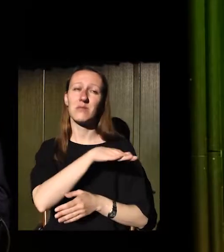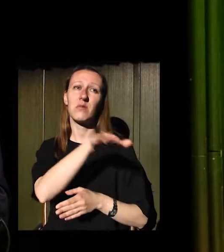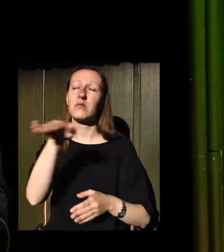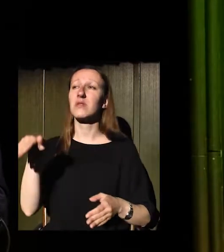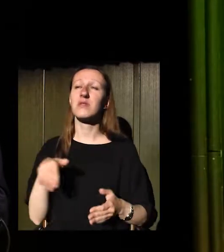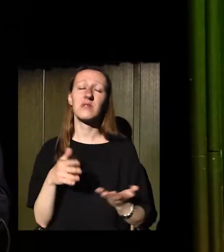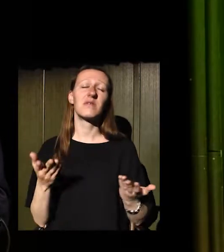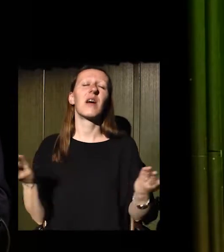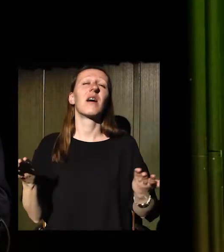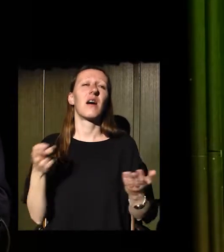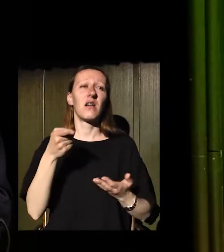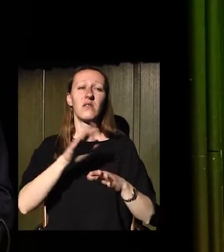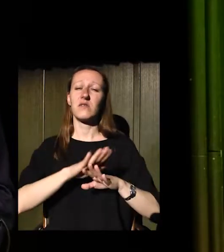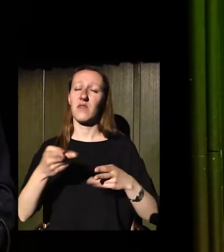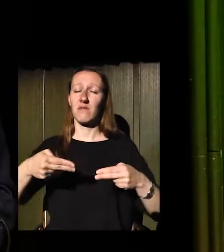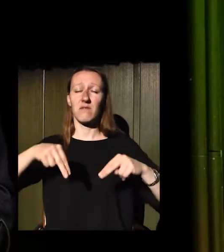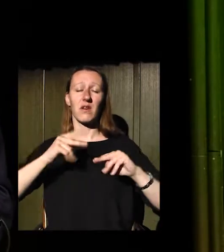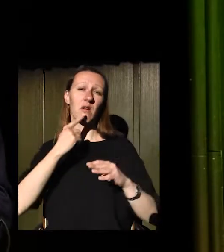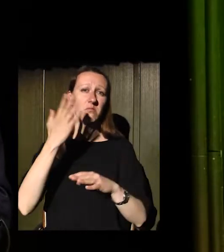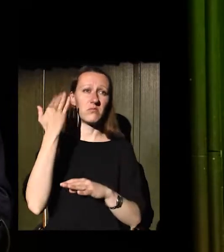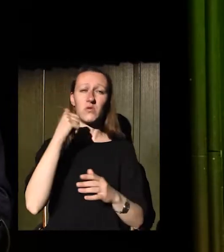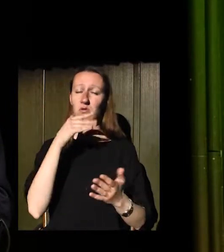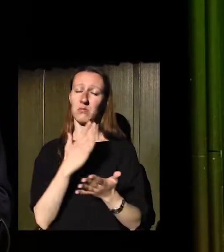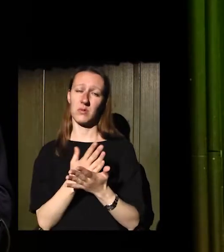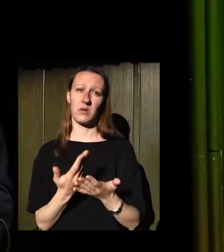svi kada će se sve vratiti kao prije.